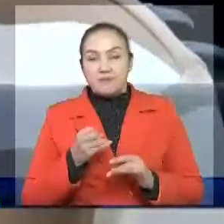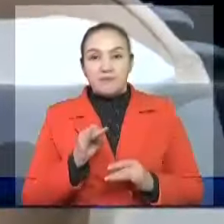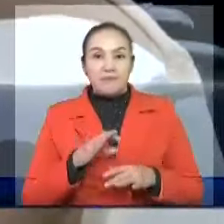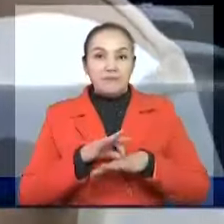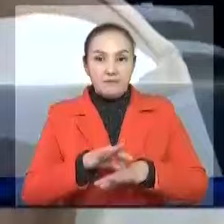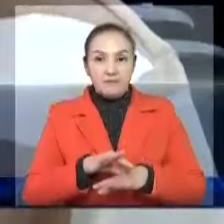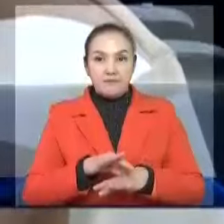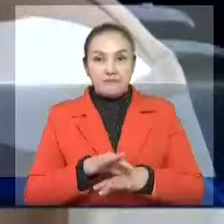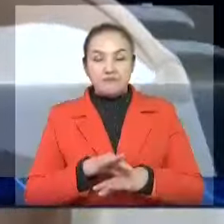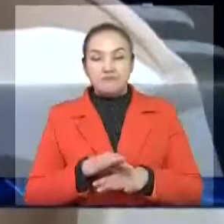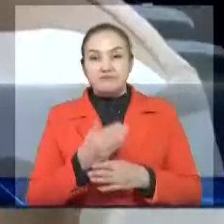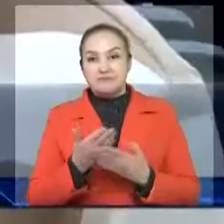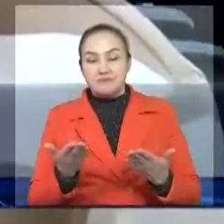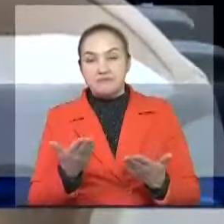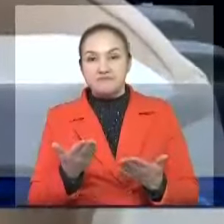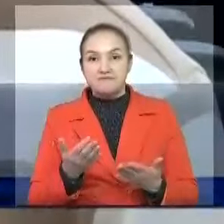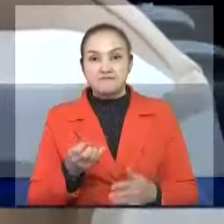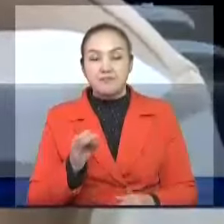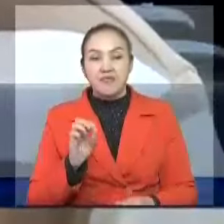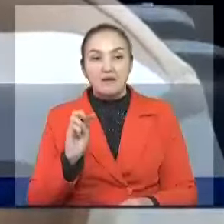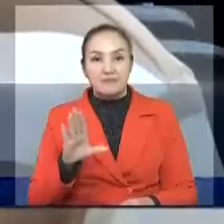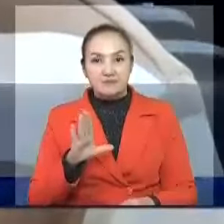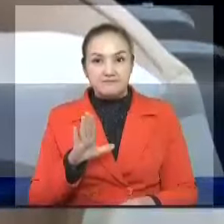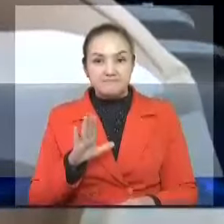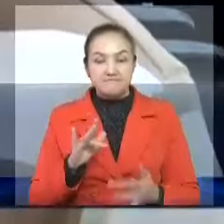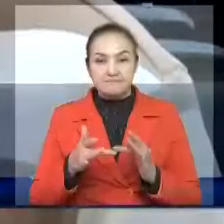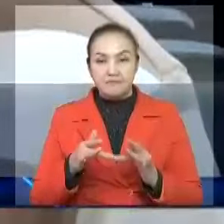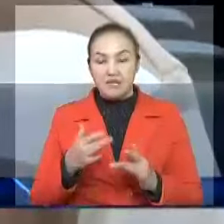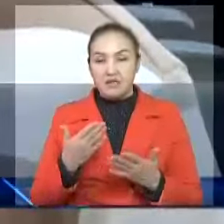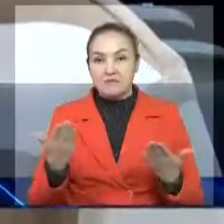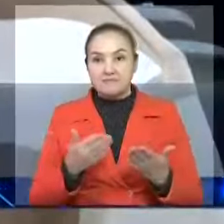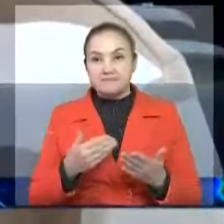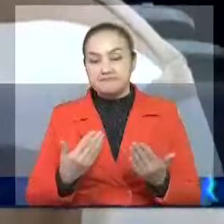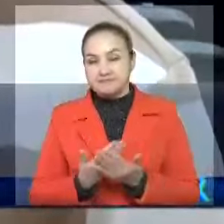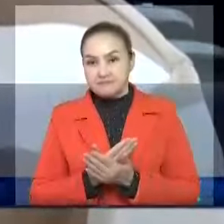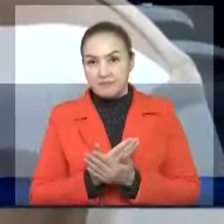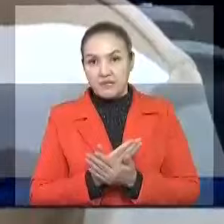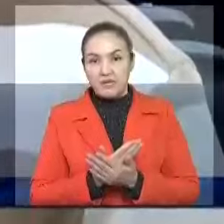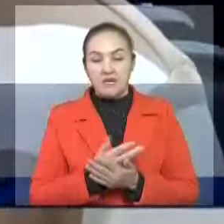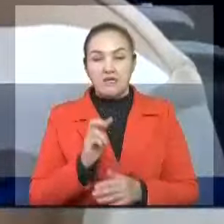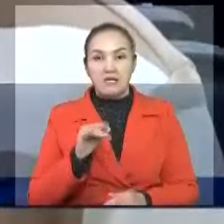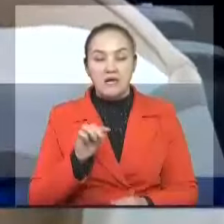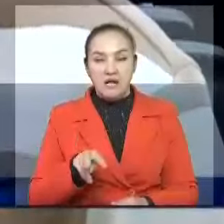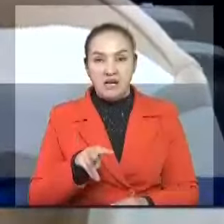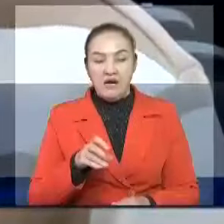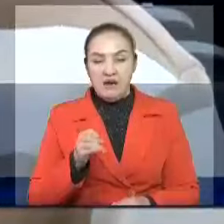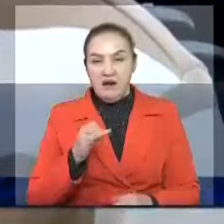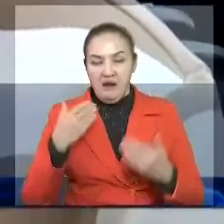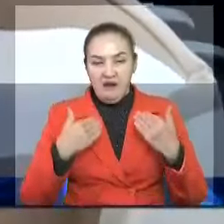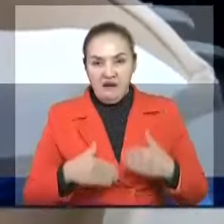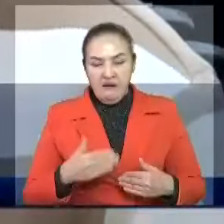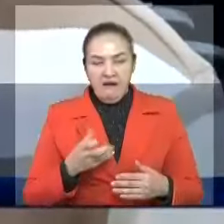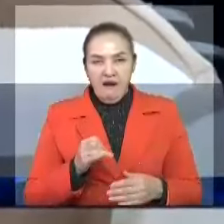жүргізілген. YouTube-тан сіздер The Science of Body YouTube каналын қарайтын болсаңыздар, ол каналда анатомиялық құрылымдар